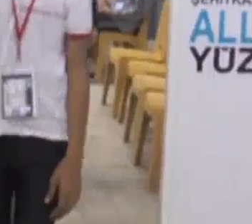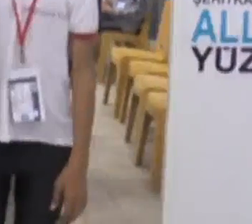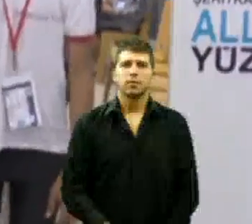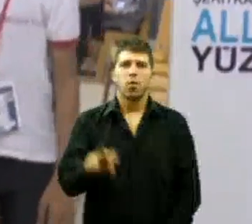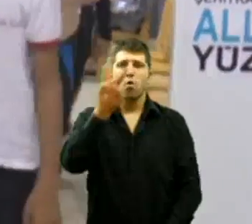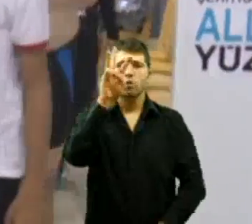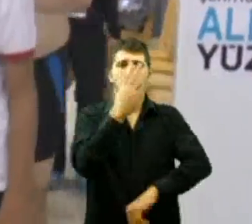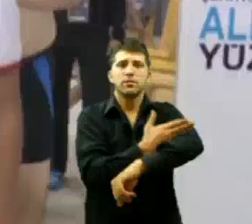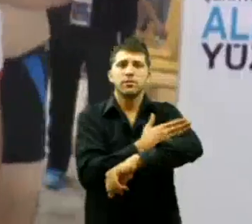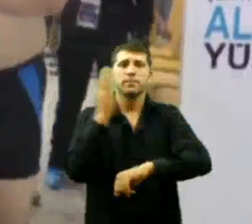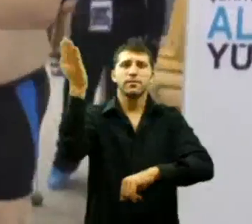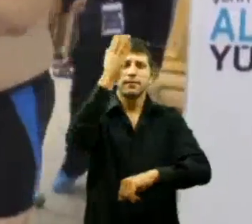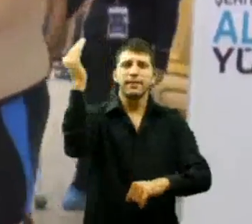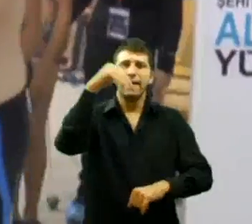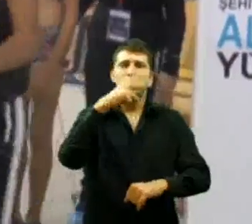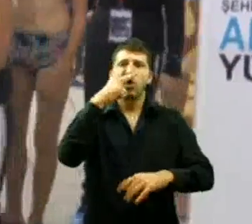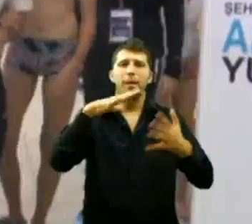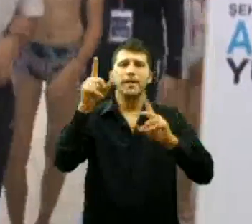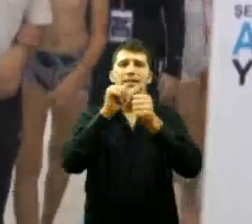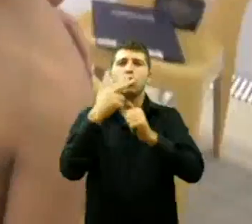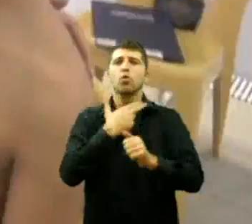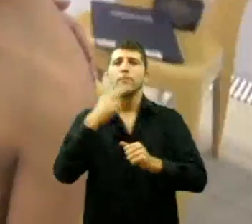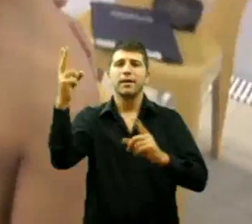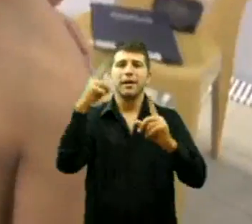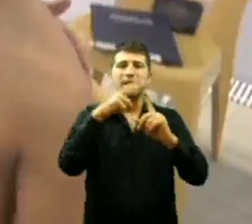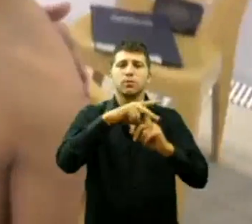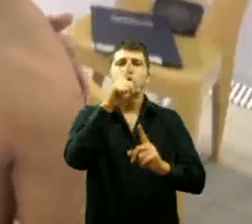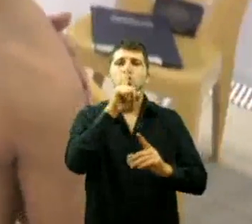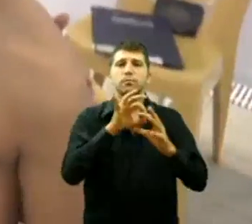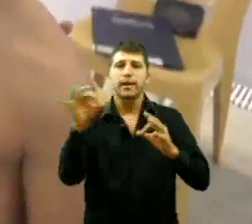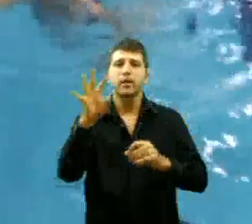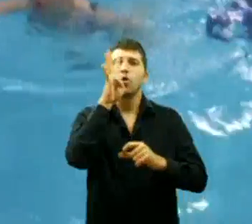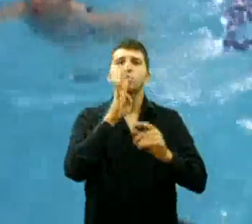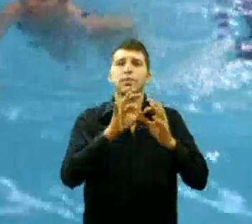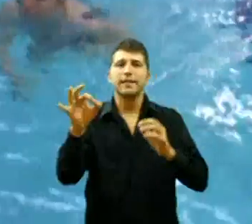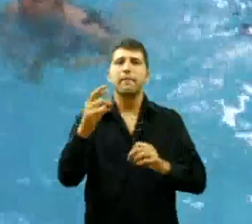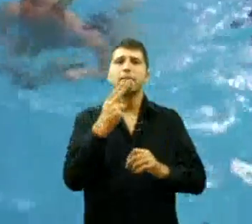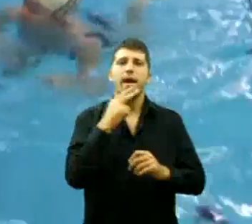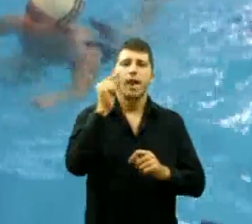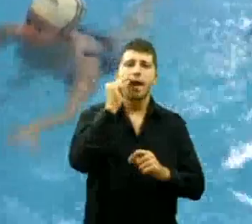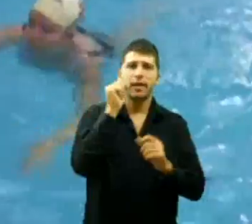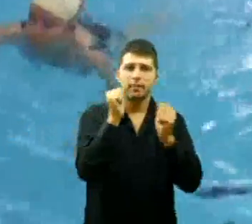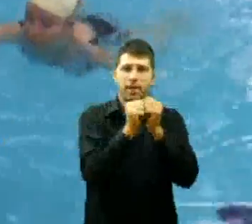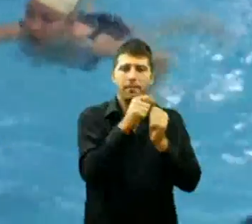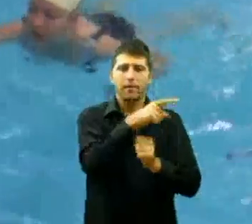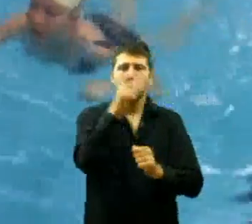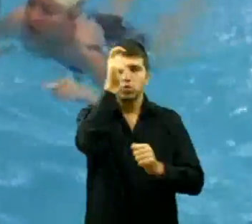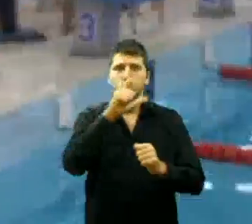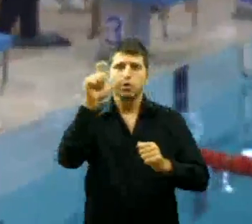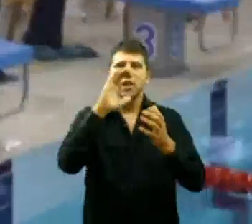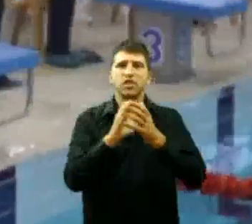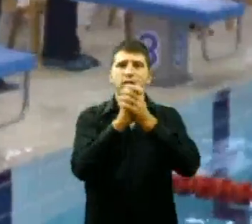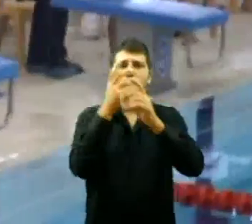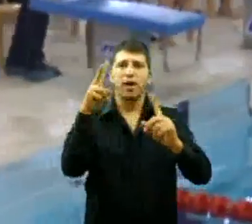30 ilden gelen görme engelliler spor kulüplerinin katıldığı 100 metre ve 400 metre bayanlar ve erkekler, Türkiye şampiyonasına katılan